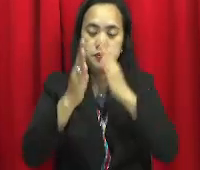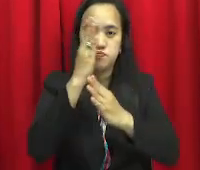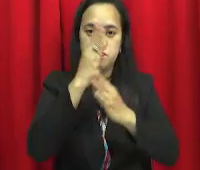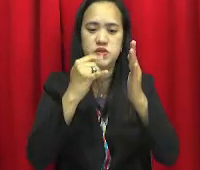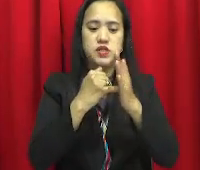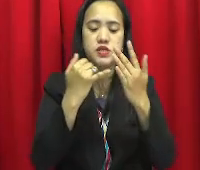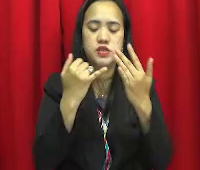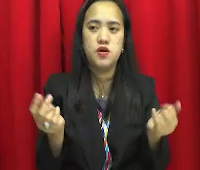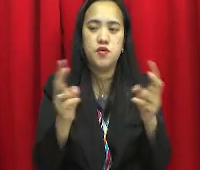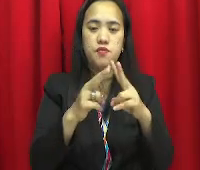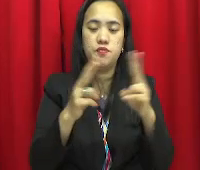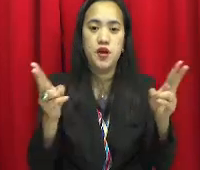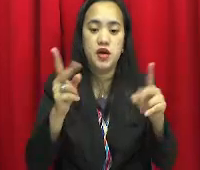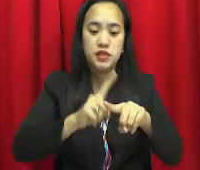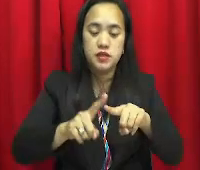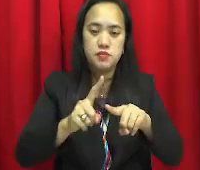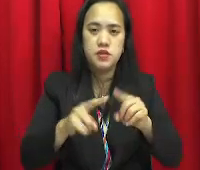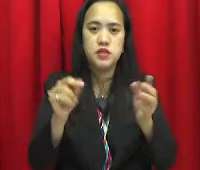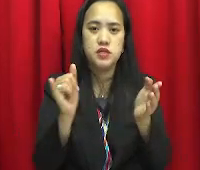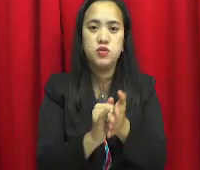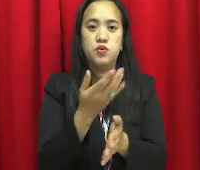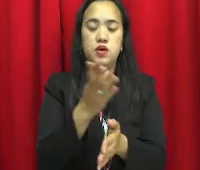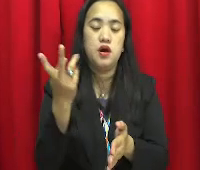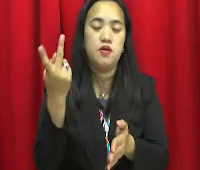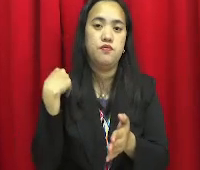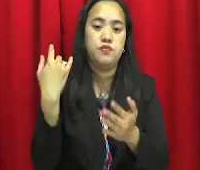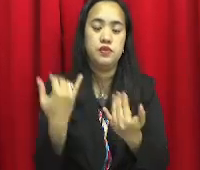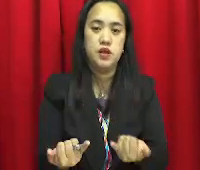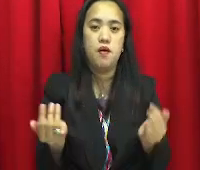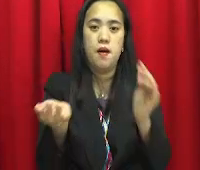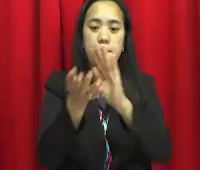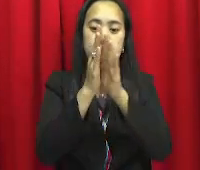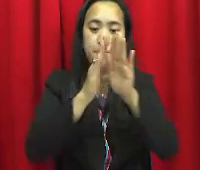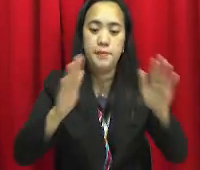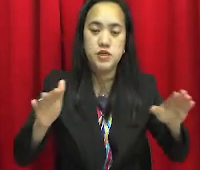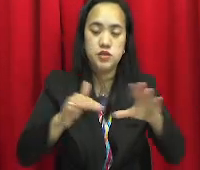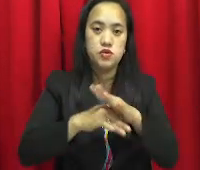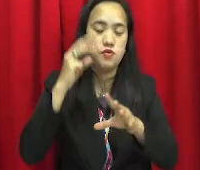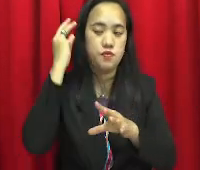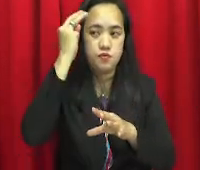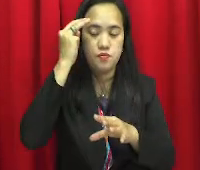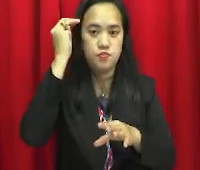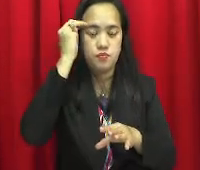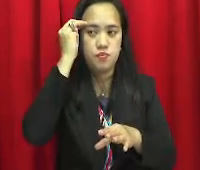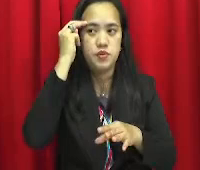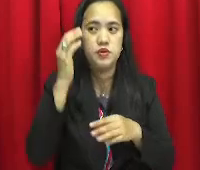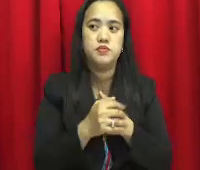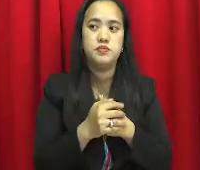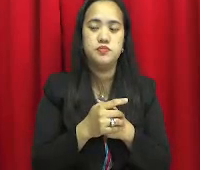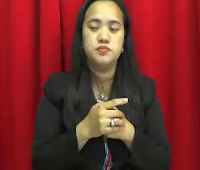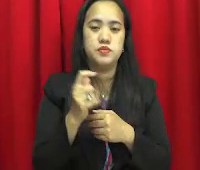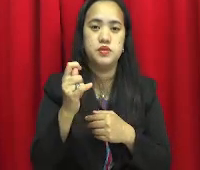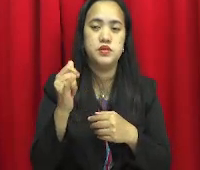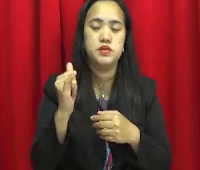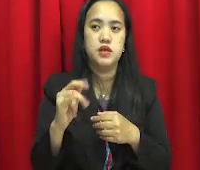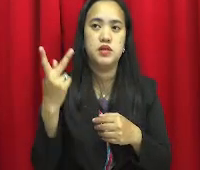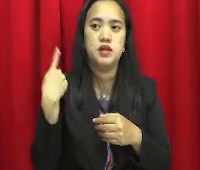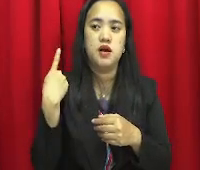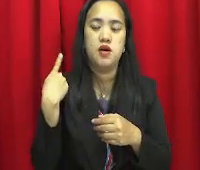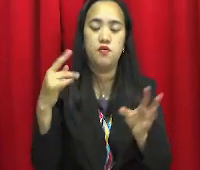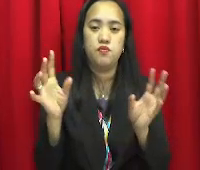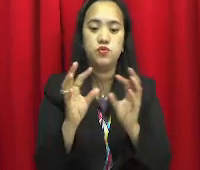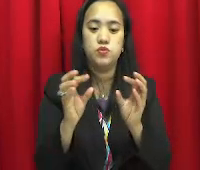ng merong kang peace of mind na alam mo yung anak mo, kapag lumabas ng bahay, hindi iba yung gagawin. Kasi alam niya